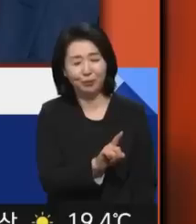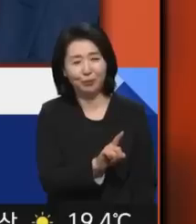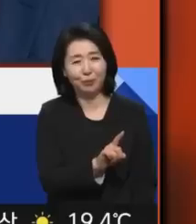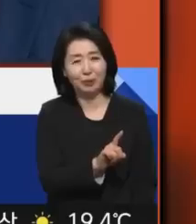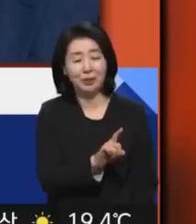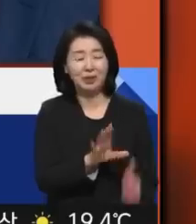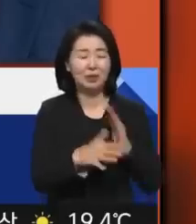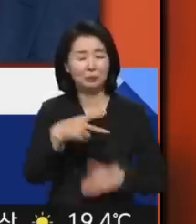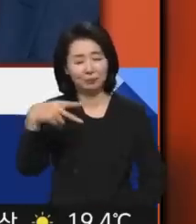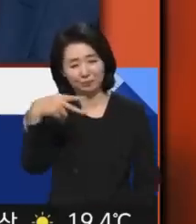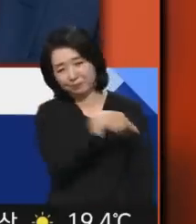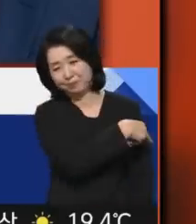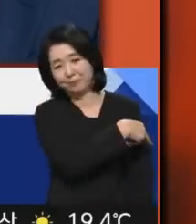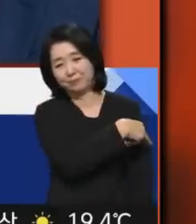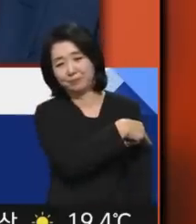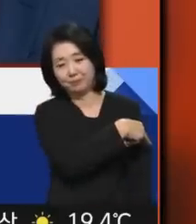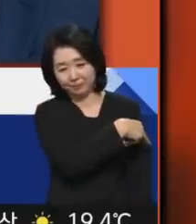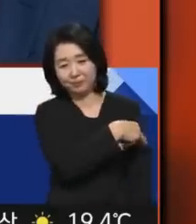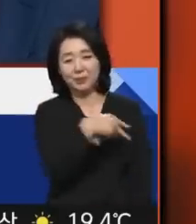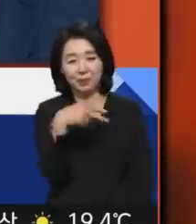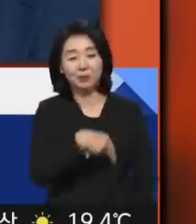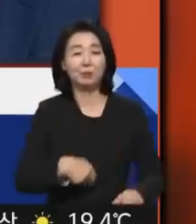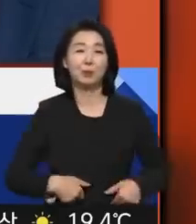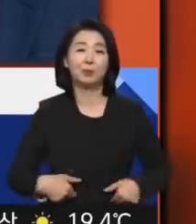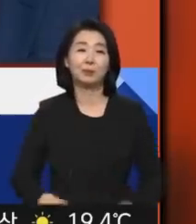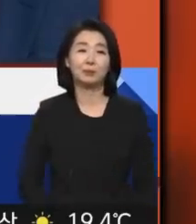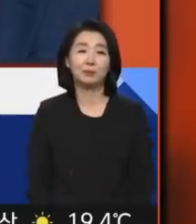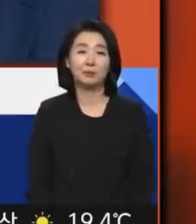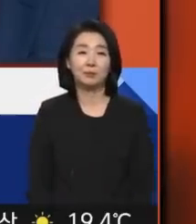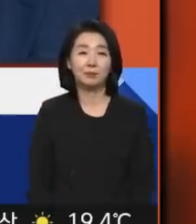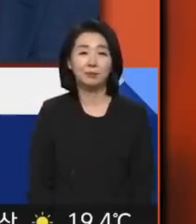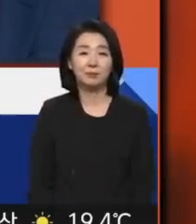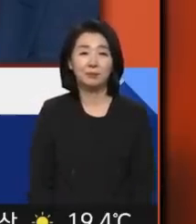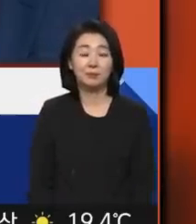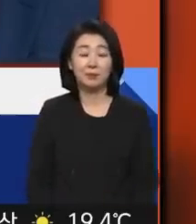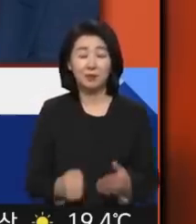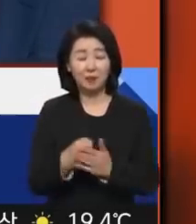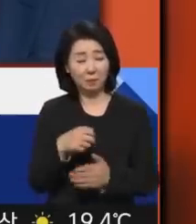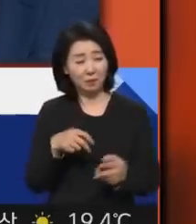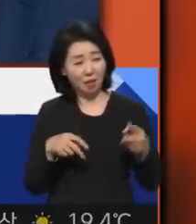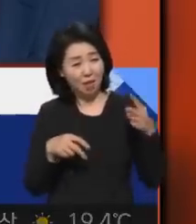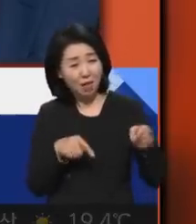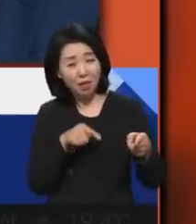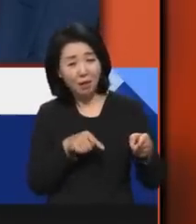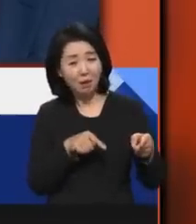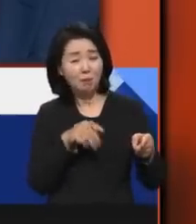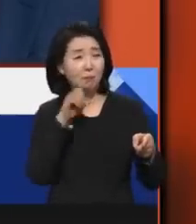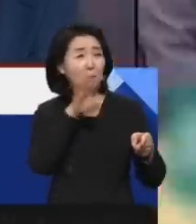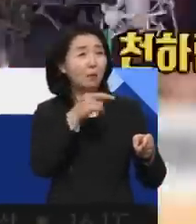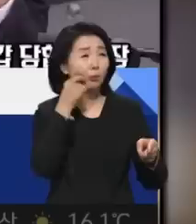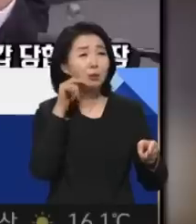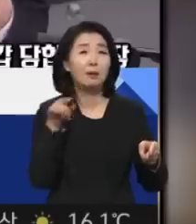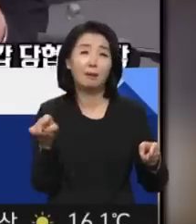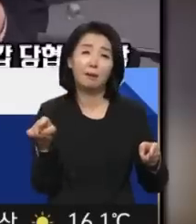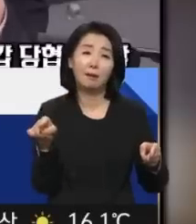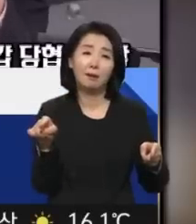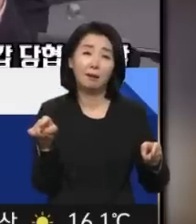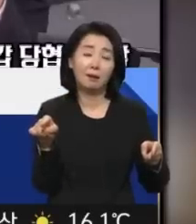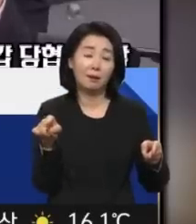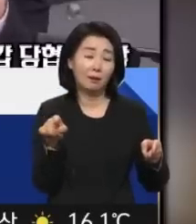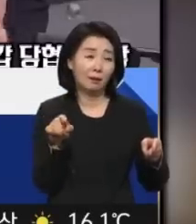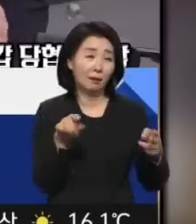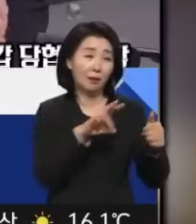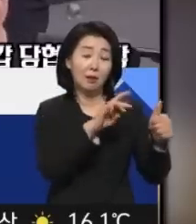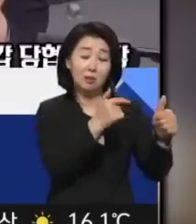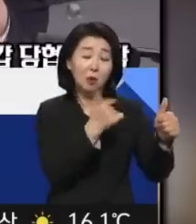그때부터 끈끈 그런 사람하고 절연을 해라. 그렇게 지금 거기는 지금 절연한다는 말 못하잖아요. 정광훈